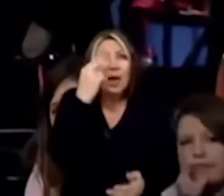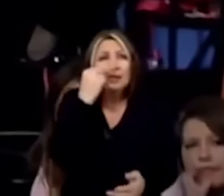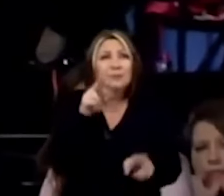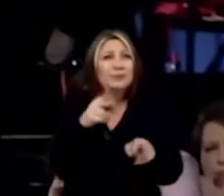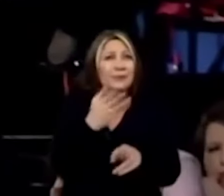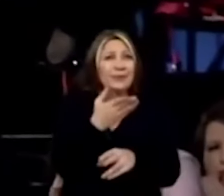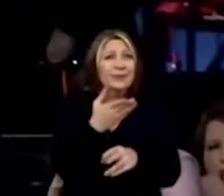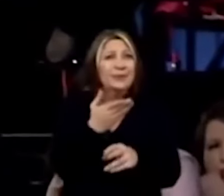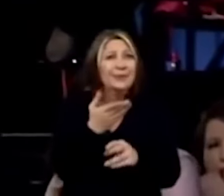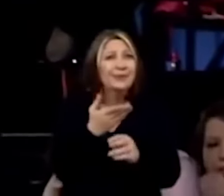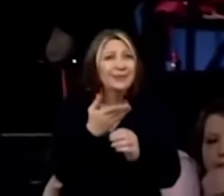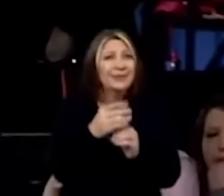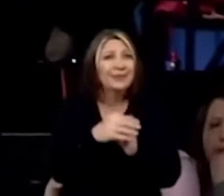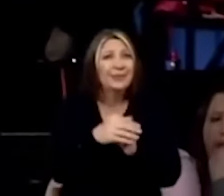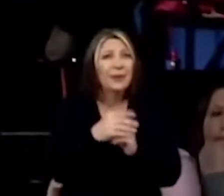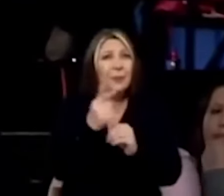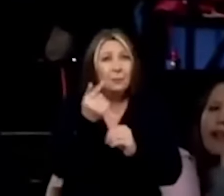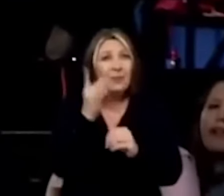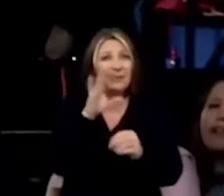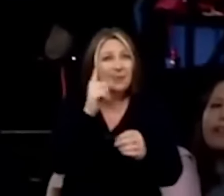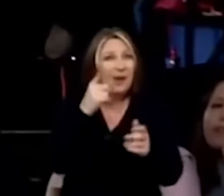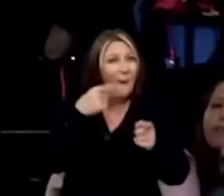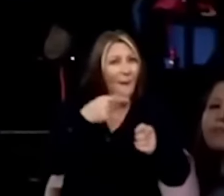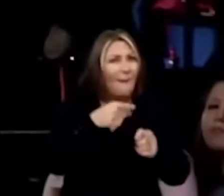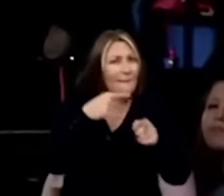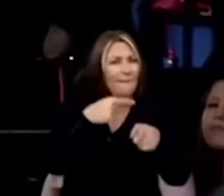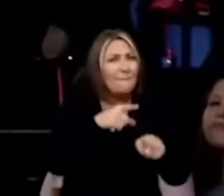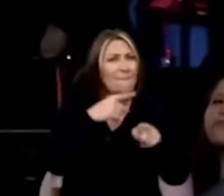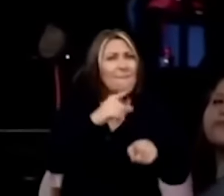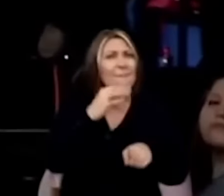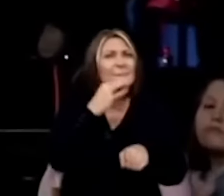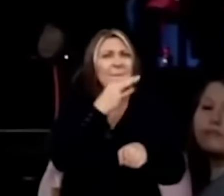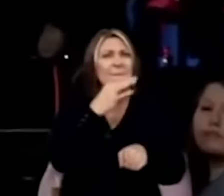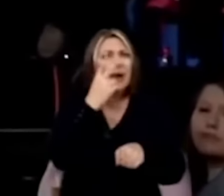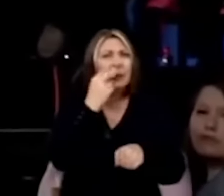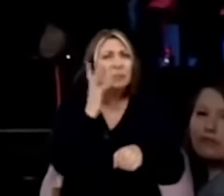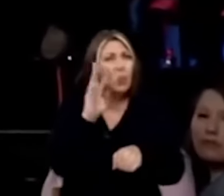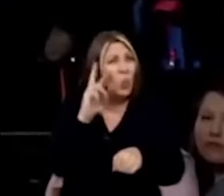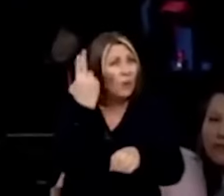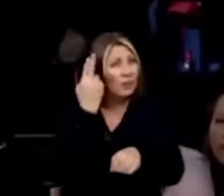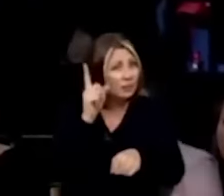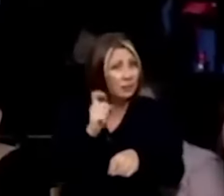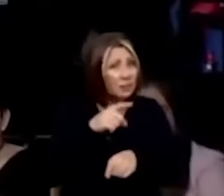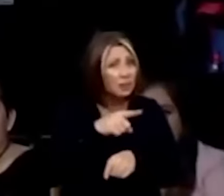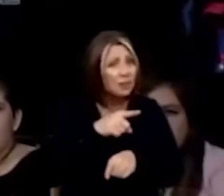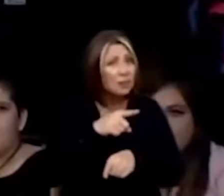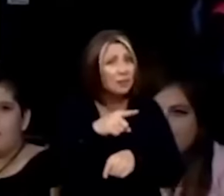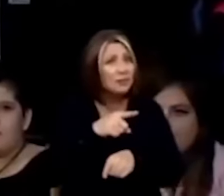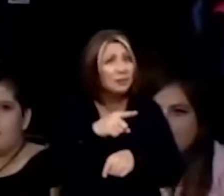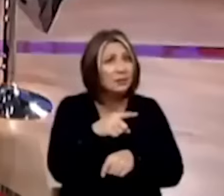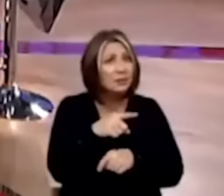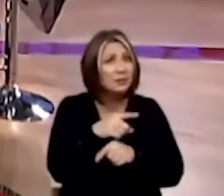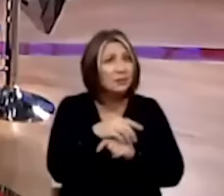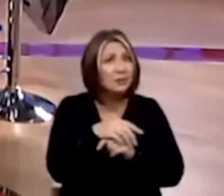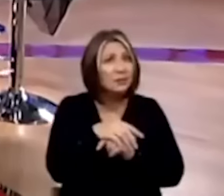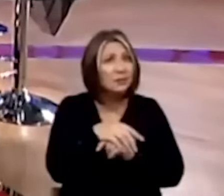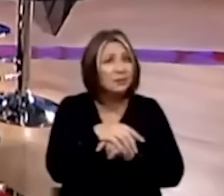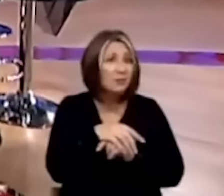ağlayacakmış gibi. Ya biraz damarına bassak. Çok mu romantik bir adam sizce?